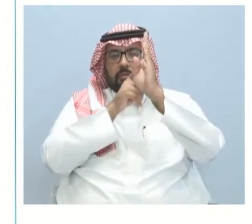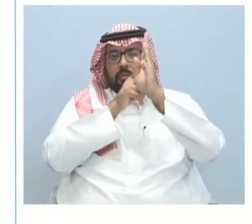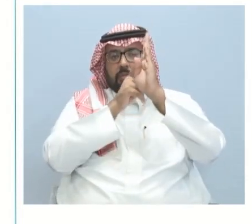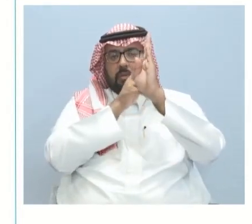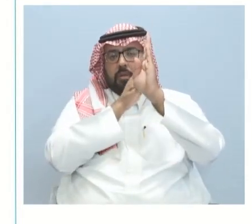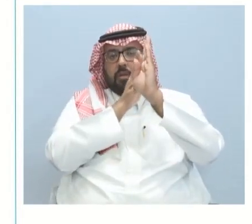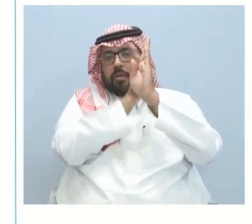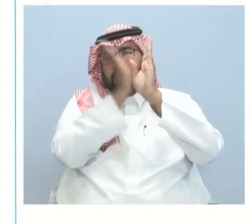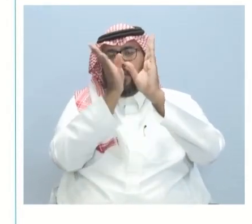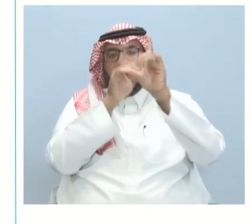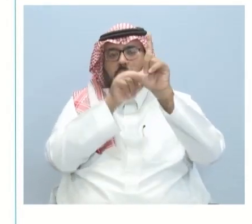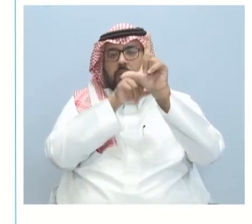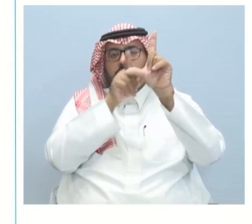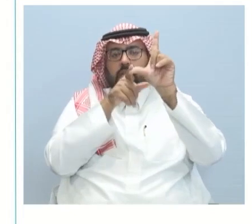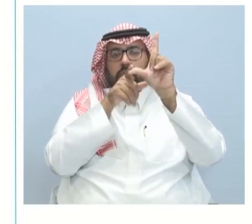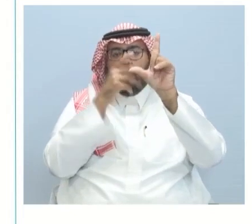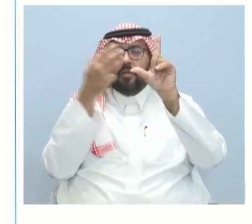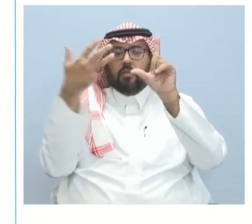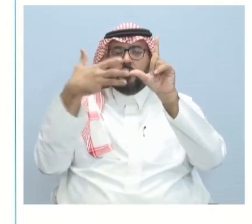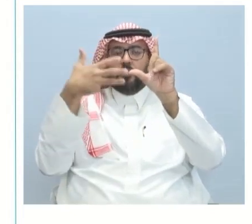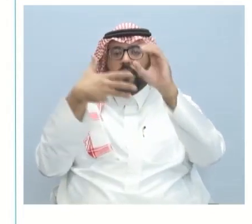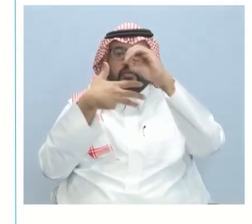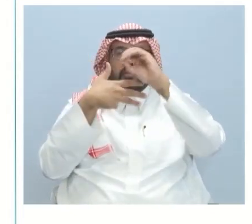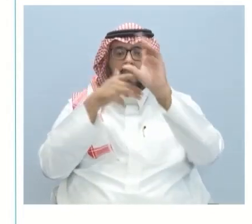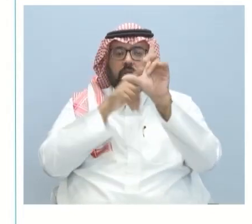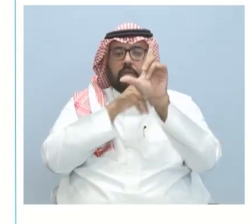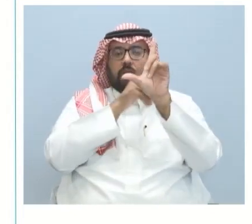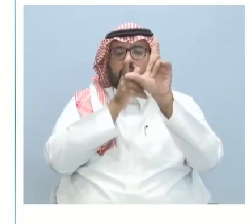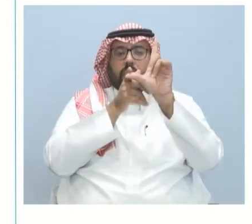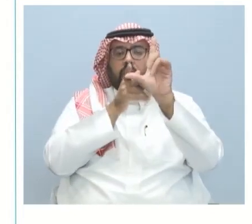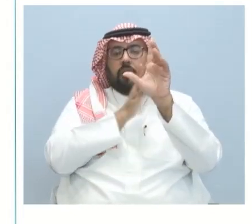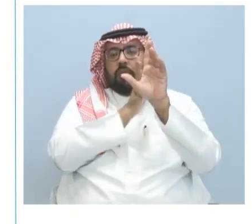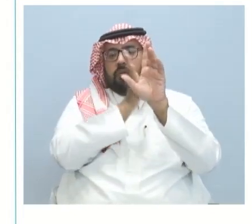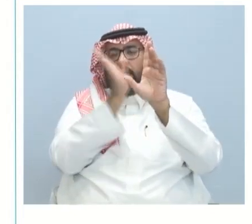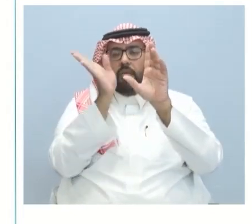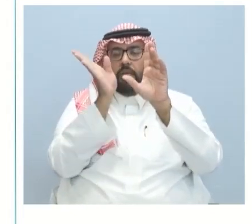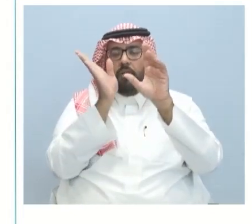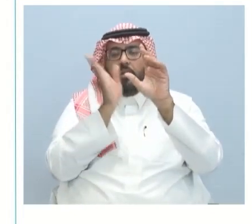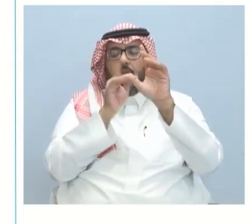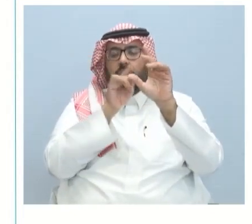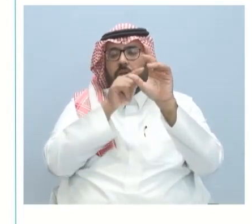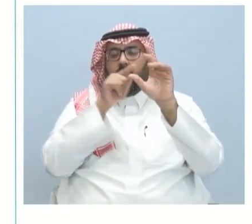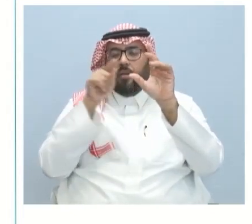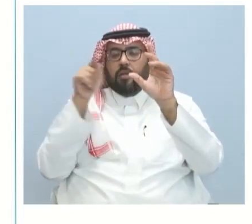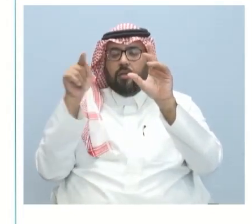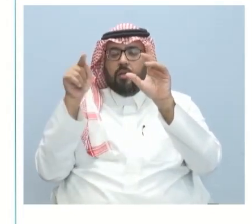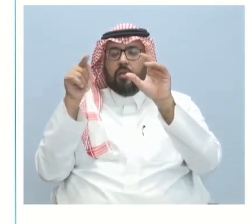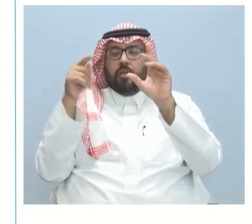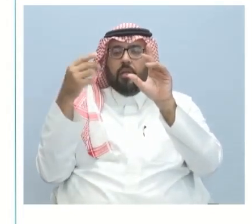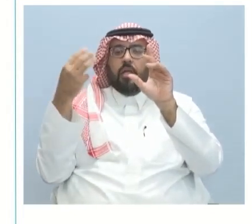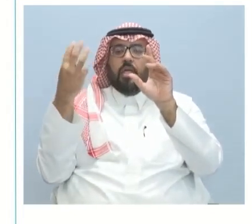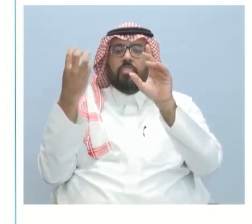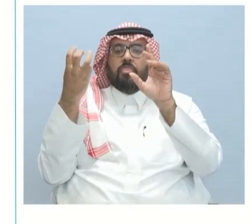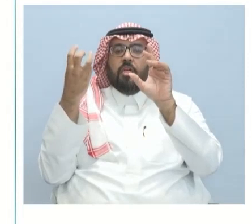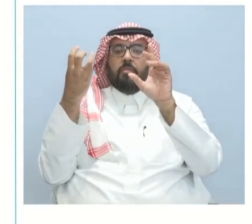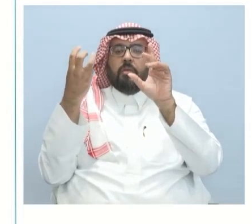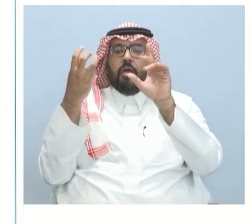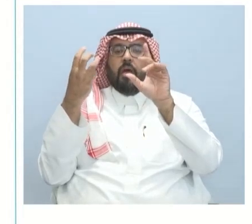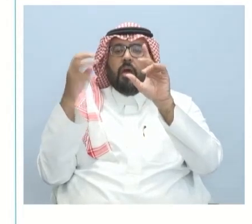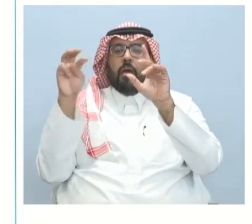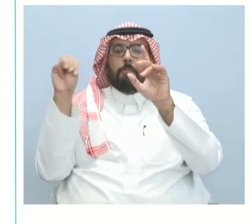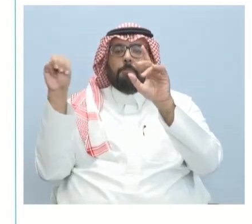سينعي الى اليمين بزاويه قائمه 90 درجه ثم يتحرك الى الامام على المحور اكس 300